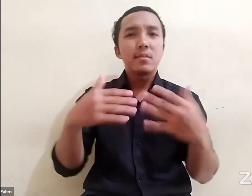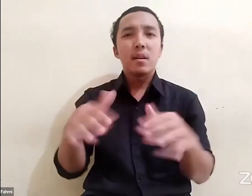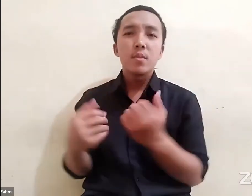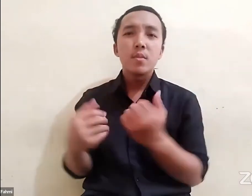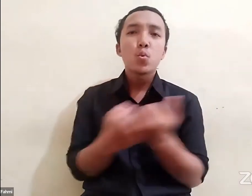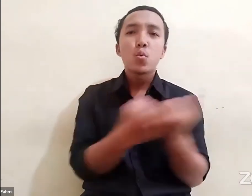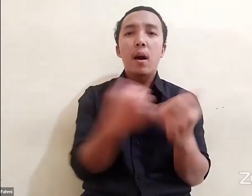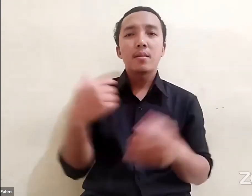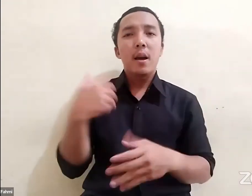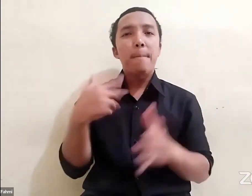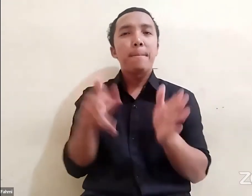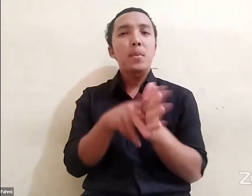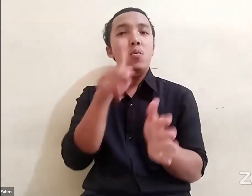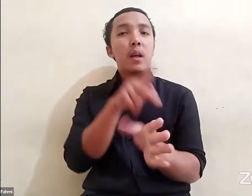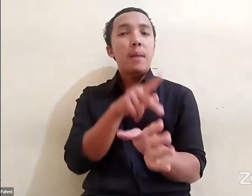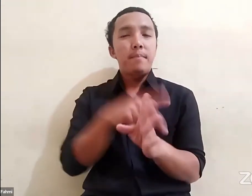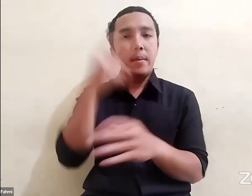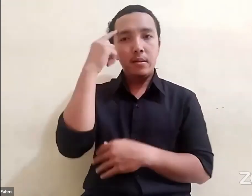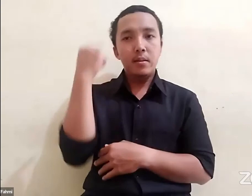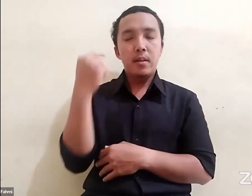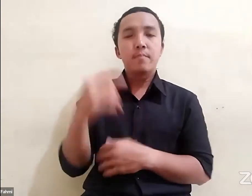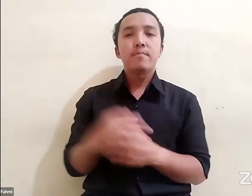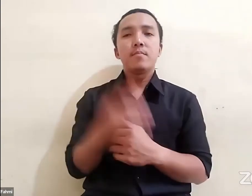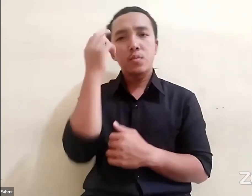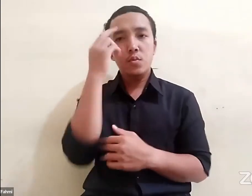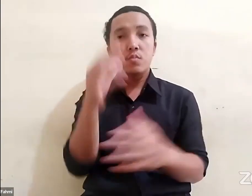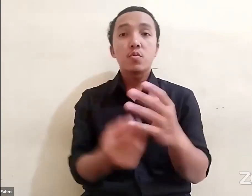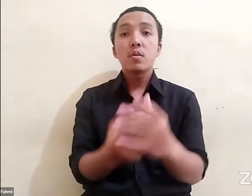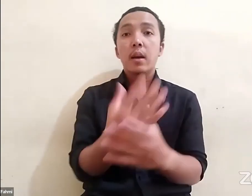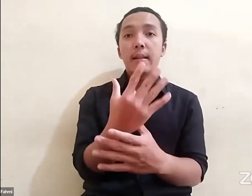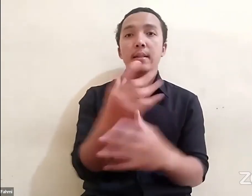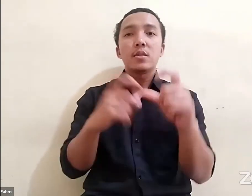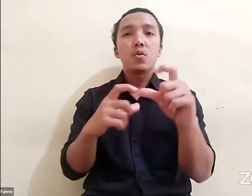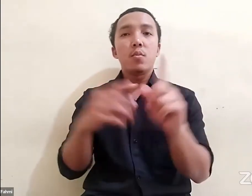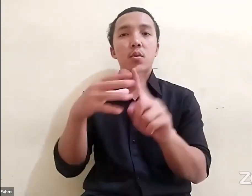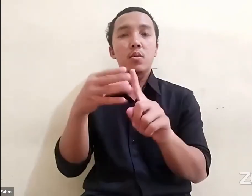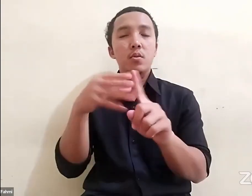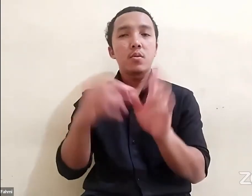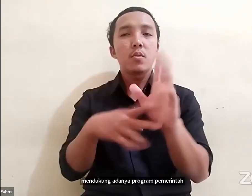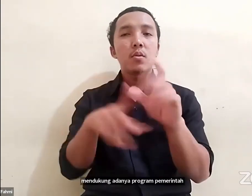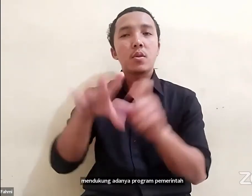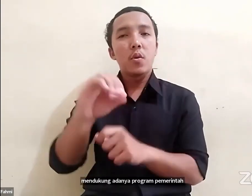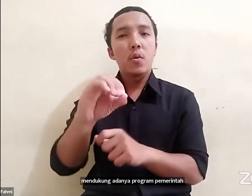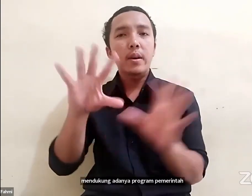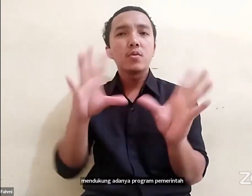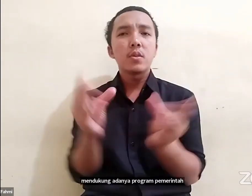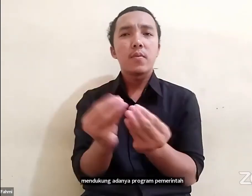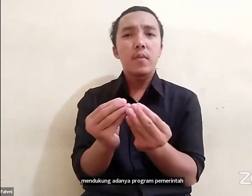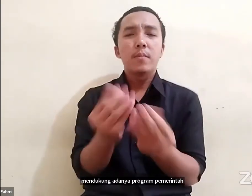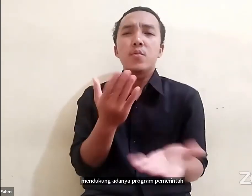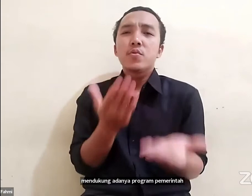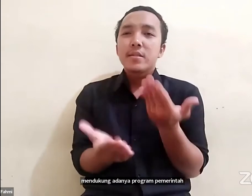sini untuk mewujudkan Situbondo inklusif, seperti itu. Mungkin ini saja dari saya,